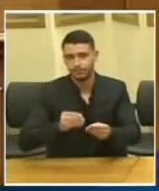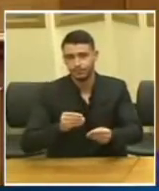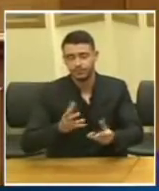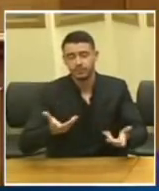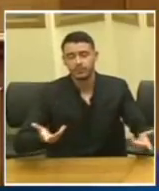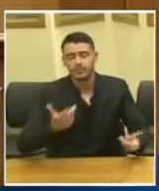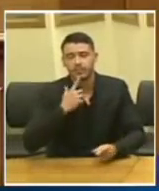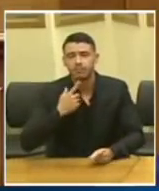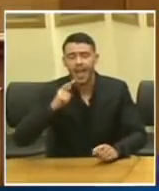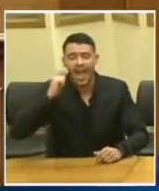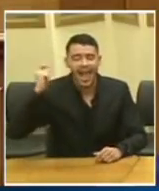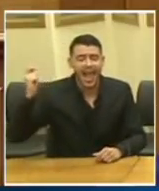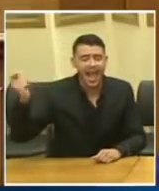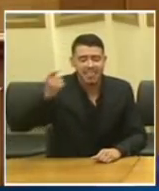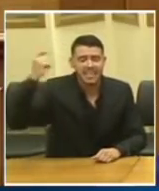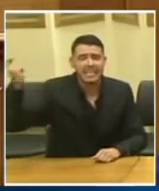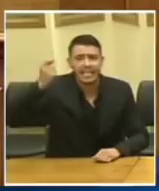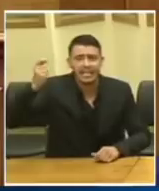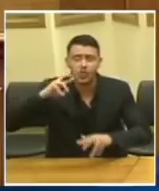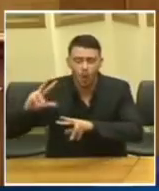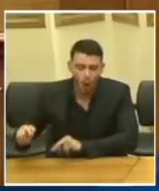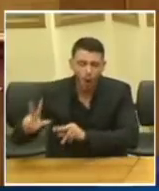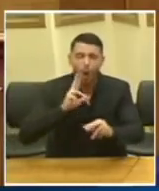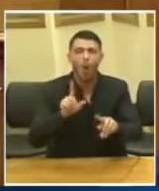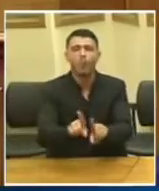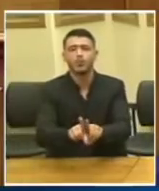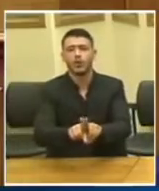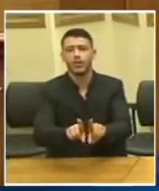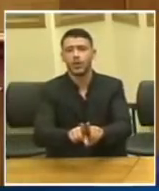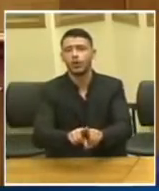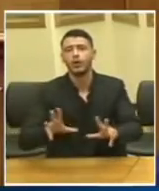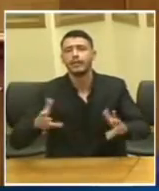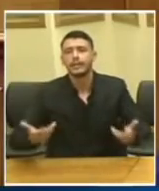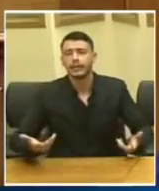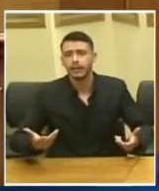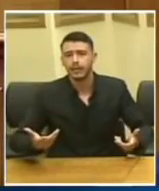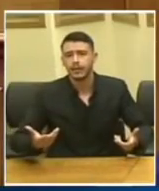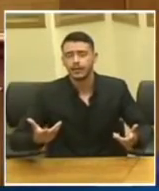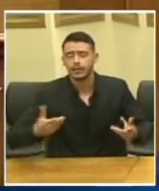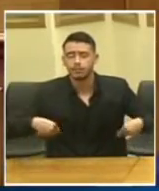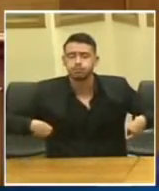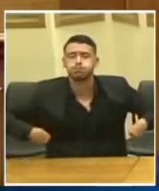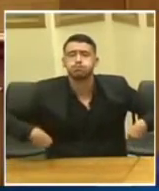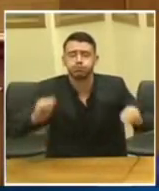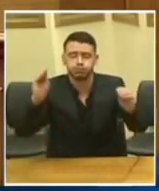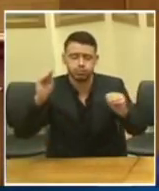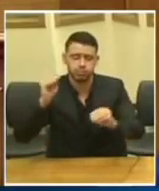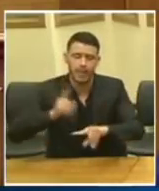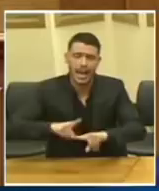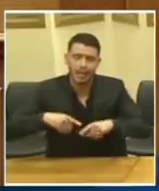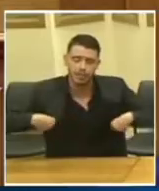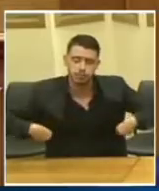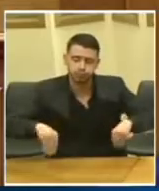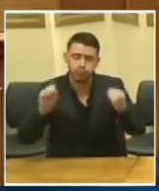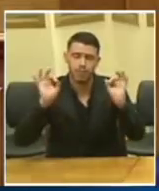τους εθνικιστές του Βεμερό περί ανεπίτρεπτης εθνικής υποχώρησης και μειοδοσίας,